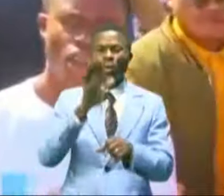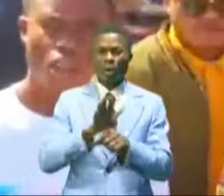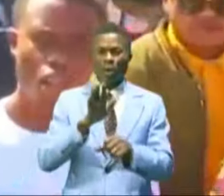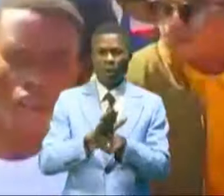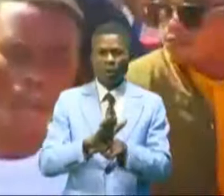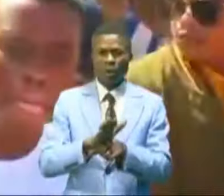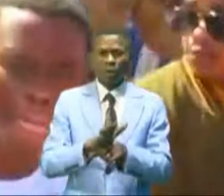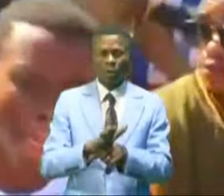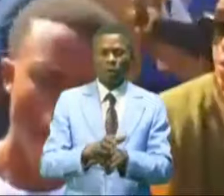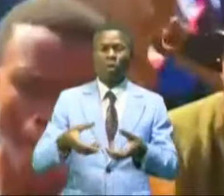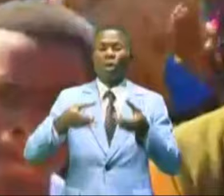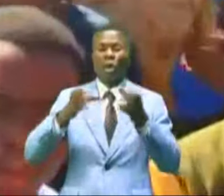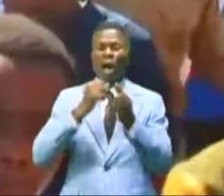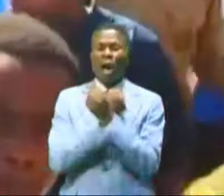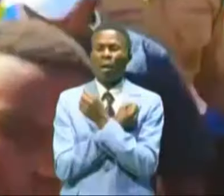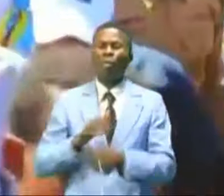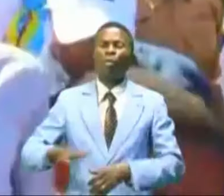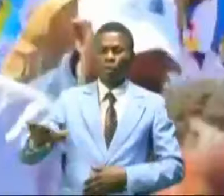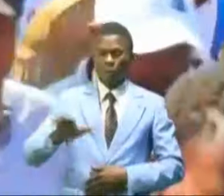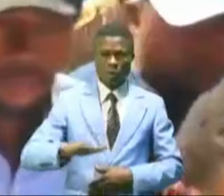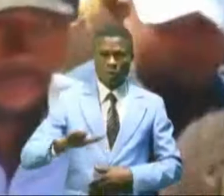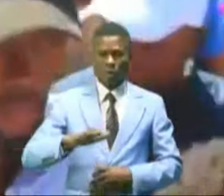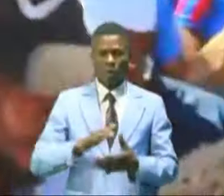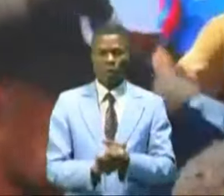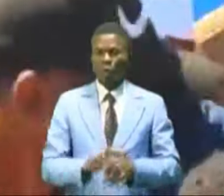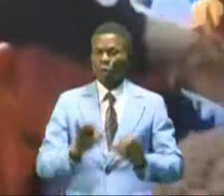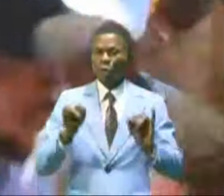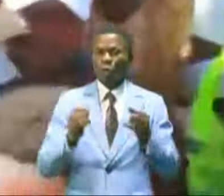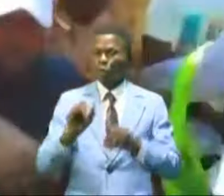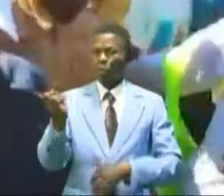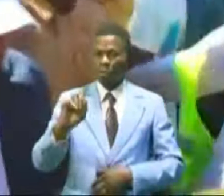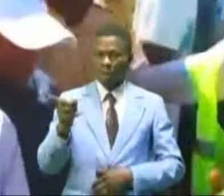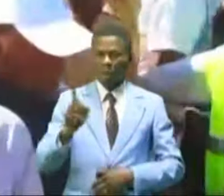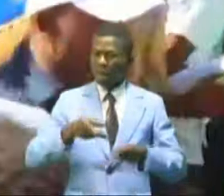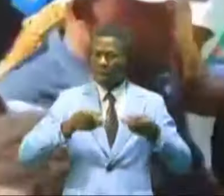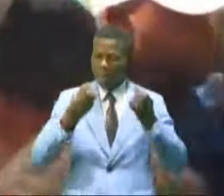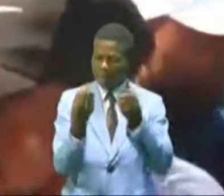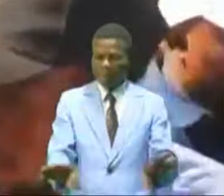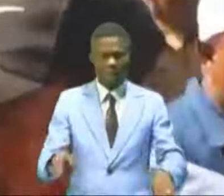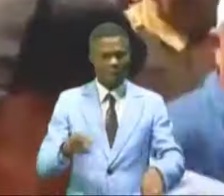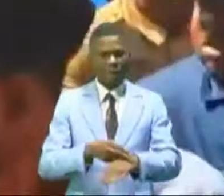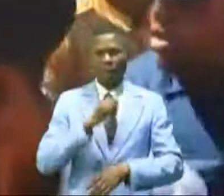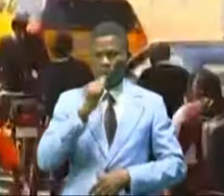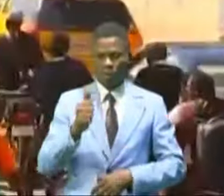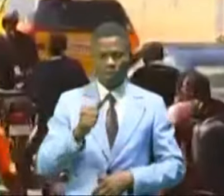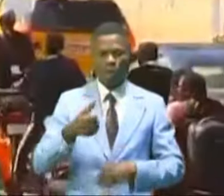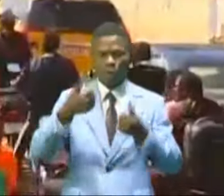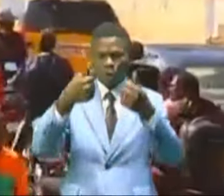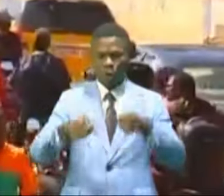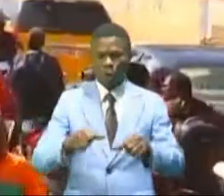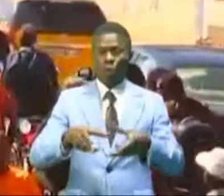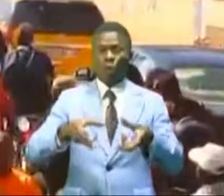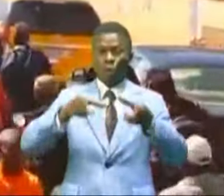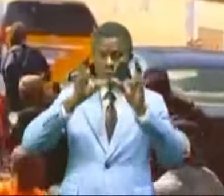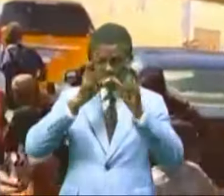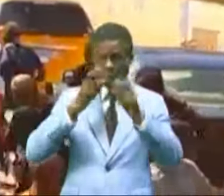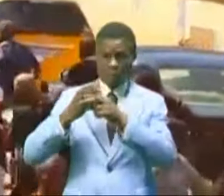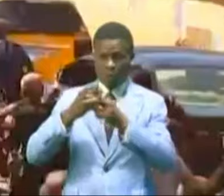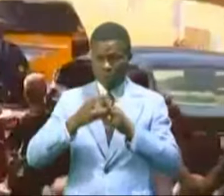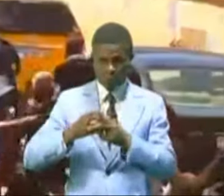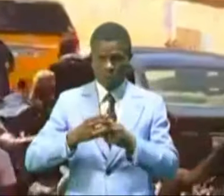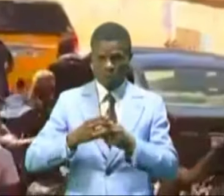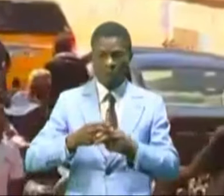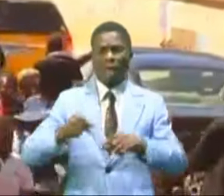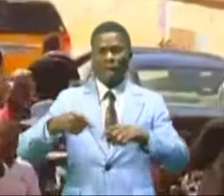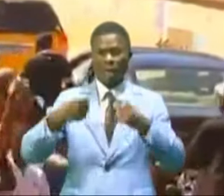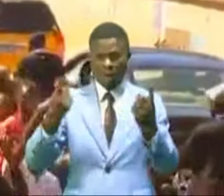l'éveil patriotique. Pas un seul moment à perdre. Nous devons rester vigilants car l'ennemi use